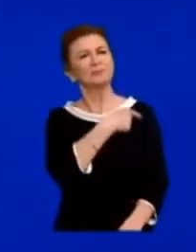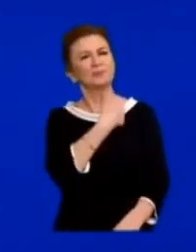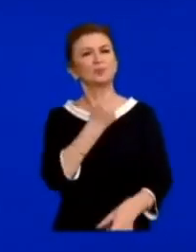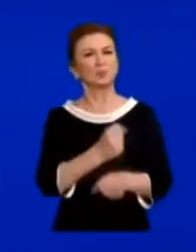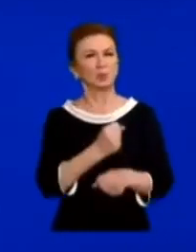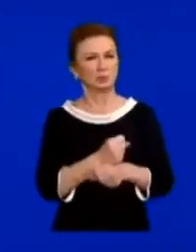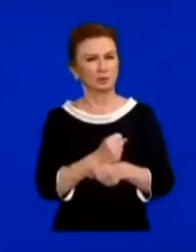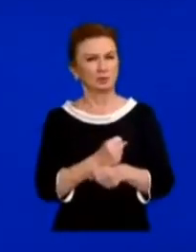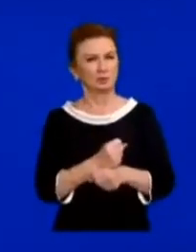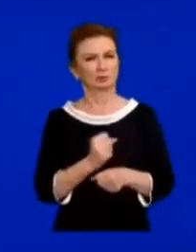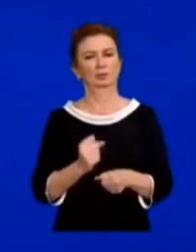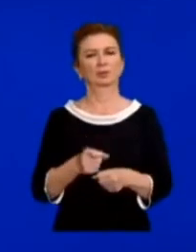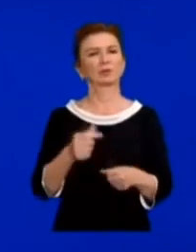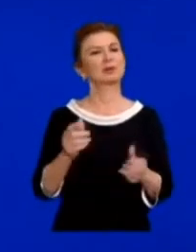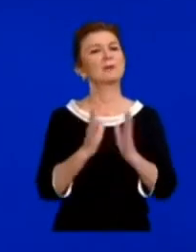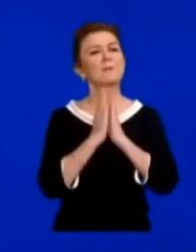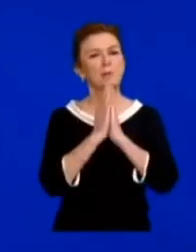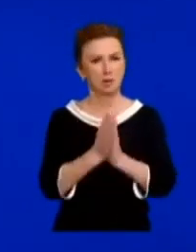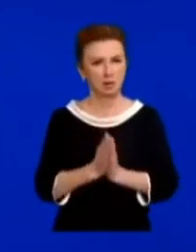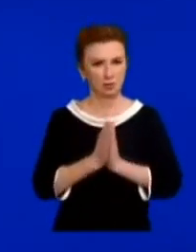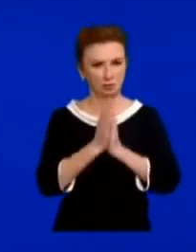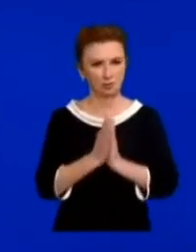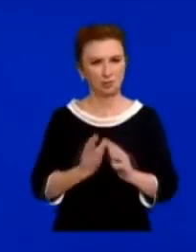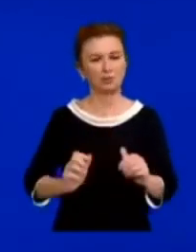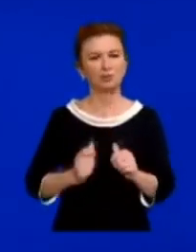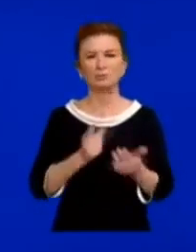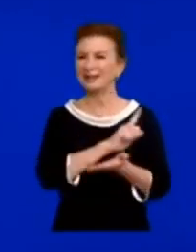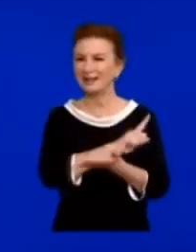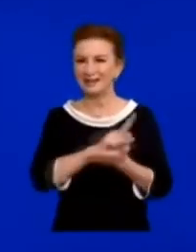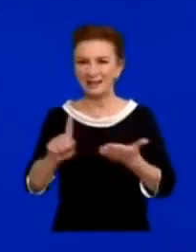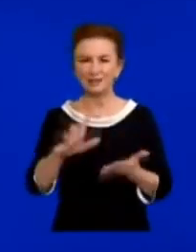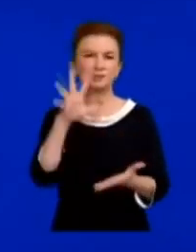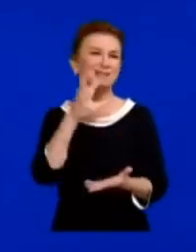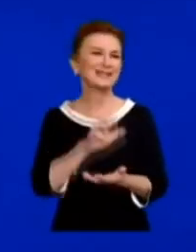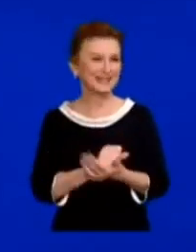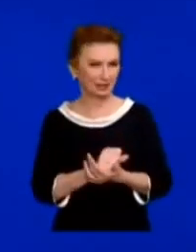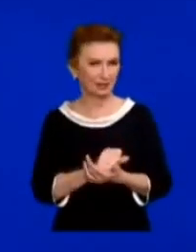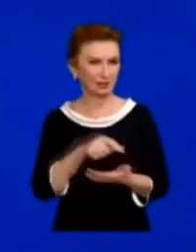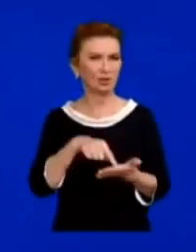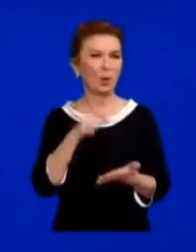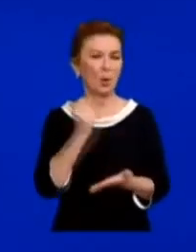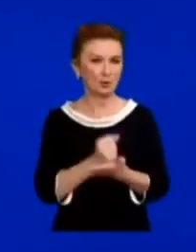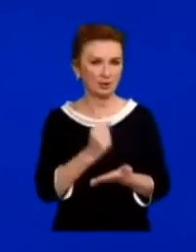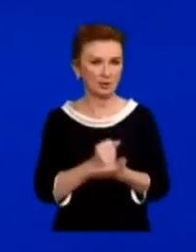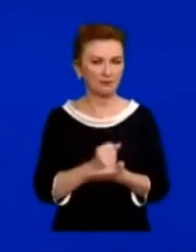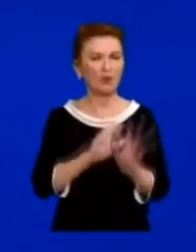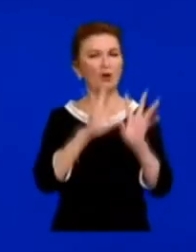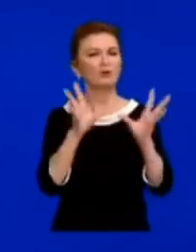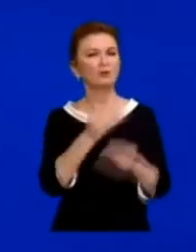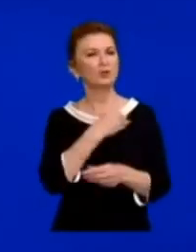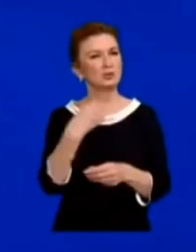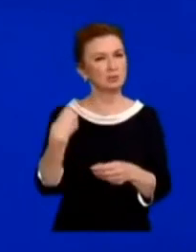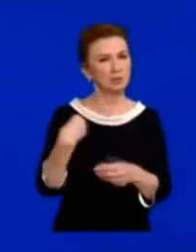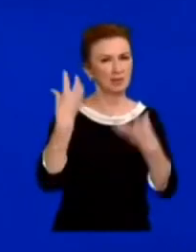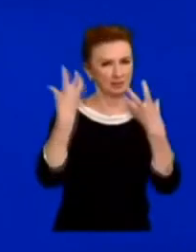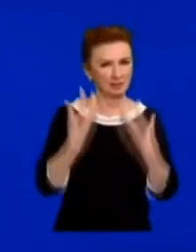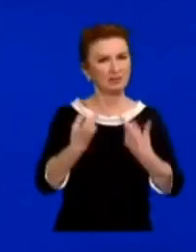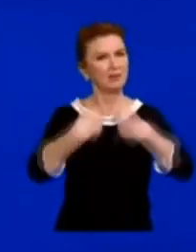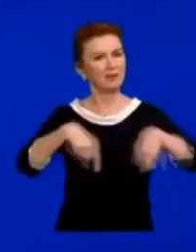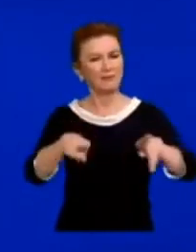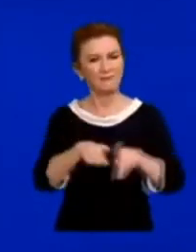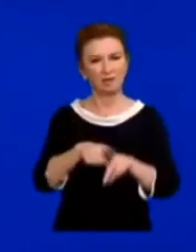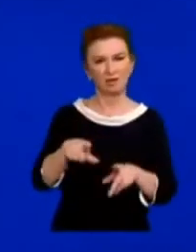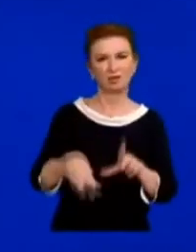to, żeby jak najszybciej zająć się tą ustawą. Polacy chcą już przeprowadzić wybory prezydenckie. Wszyscy,